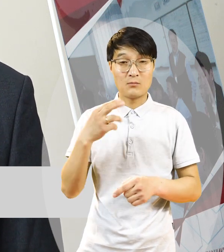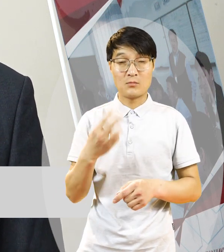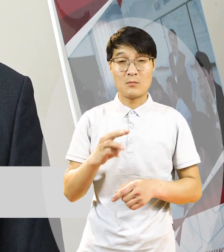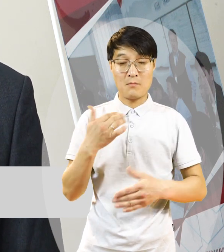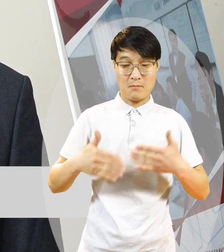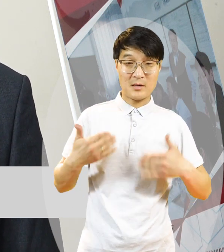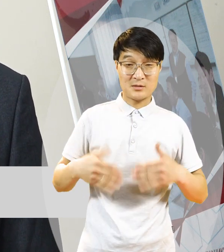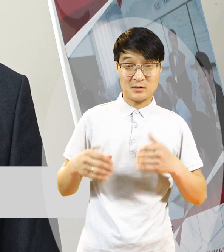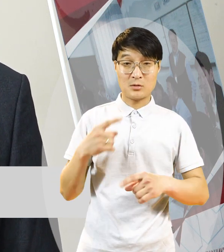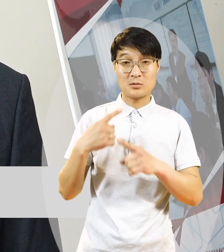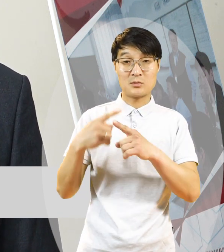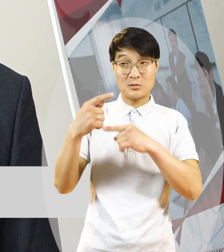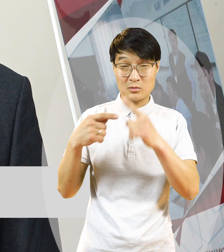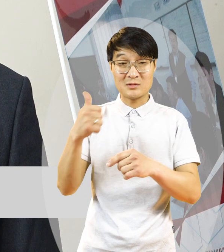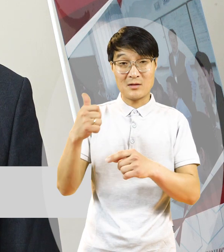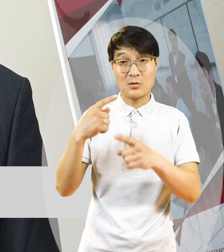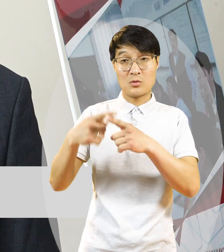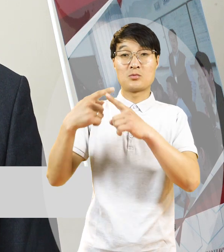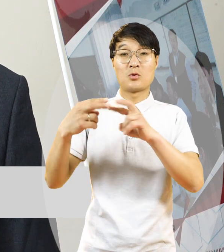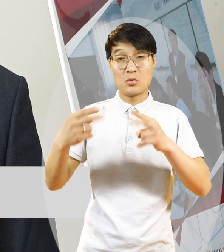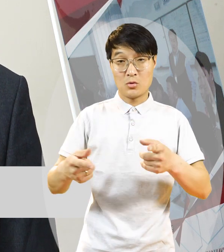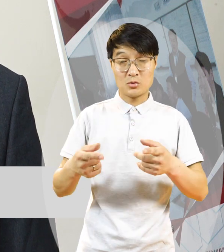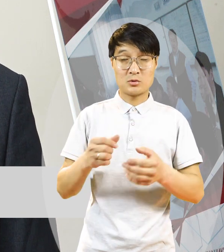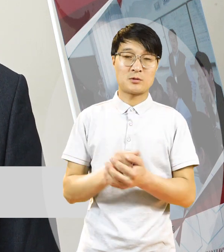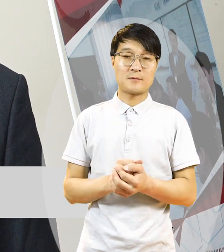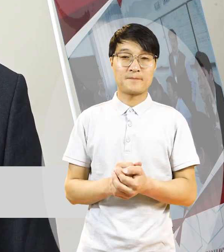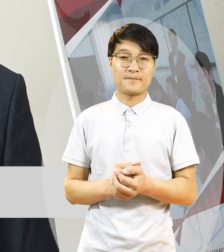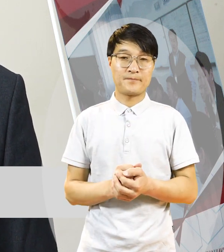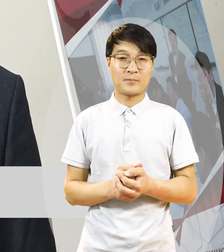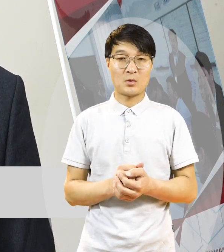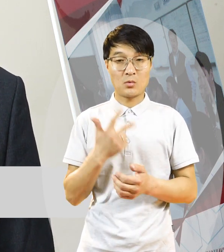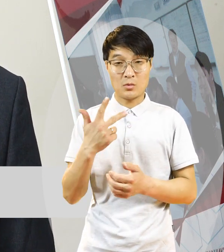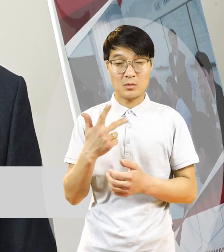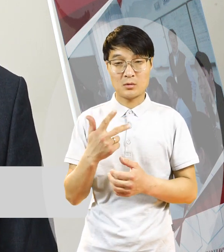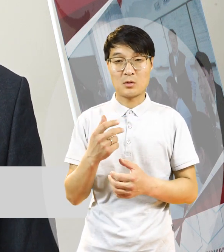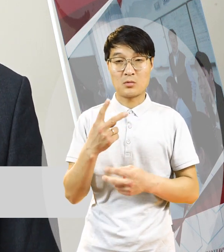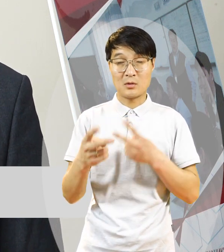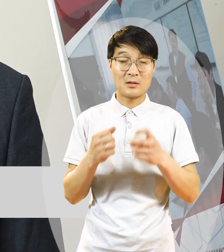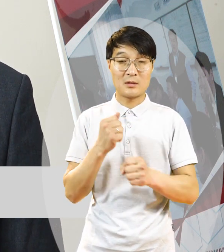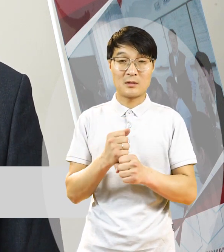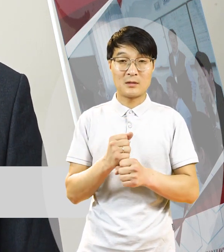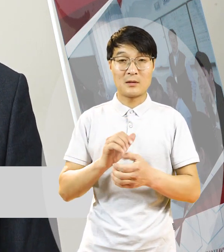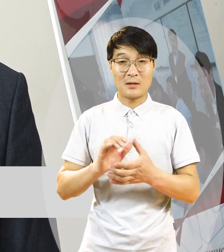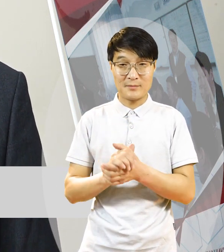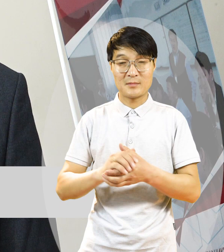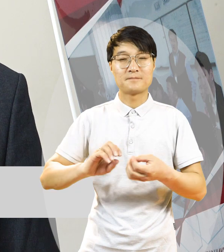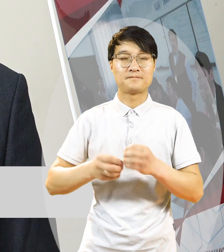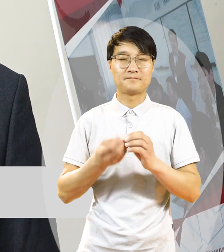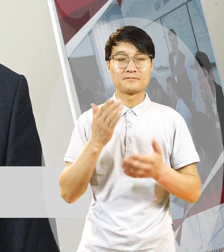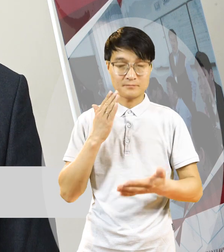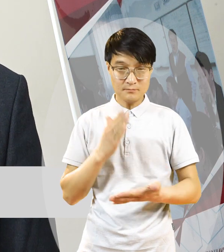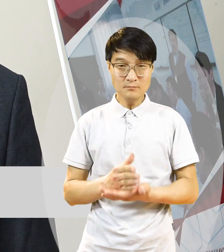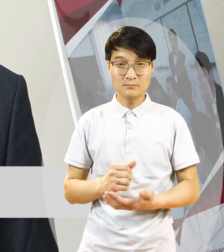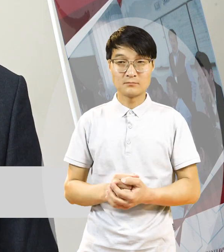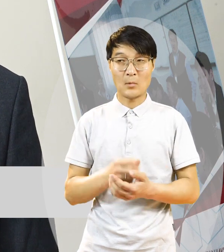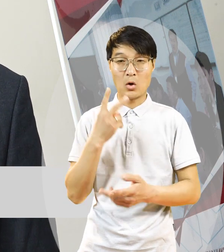сургууль орчиндөө хэрхэн одоо бодлого барьж боловсруулж ажиллаж байна гэдэг ийм гурван чиглэлийн одоо түгээн дэлгэрүүлэх ажлуудыг өнөөдөр салбарынхаа